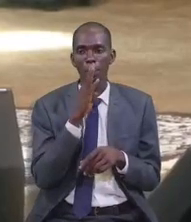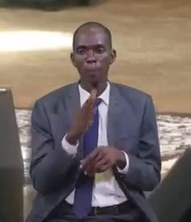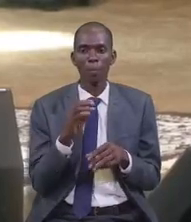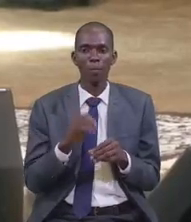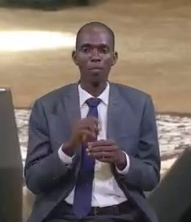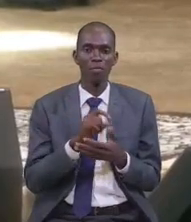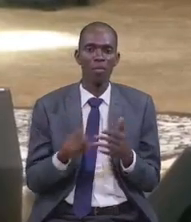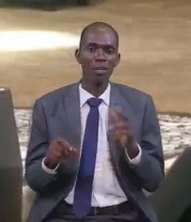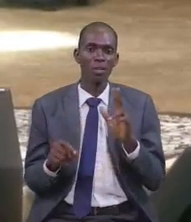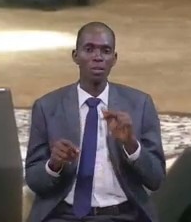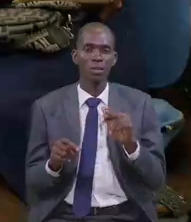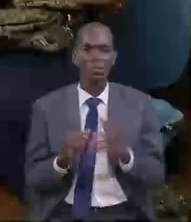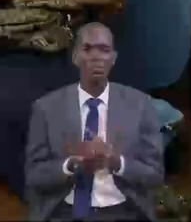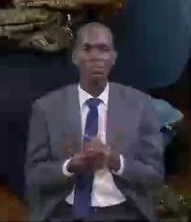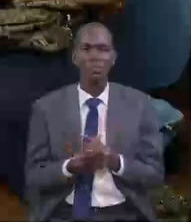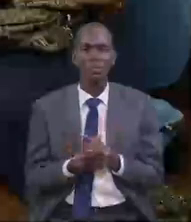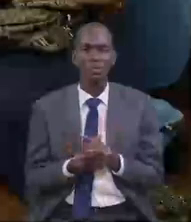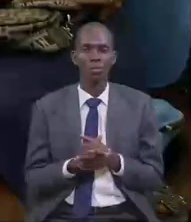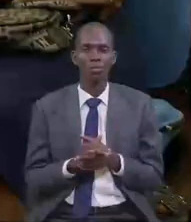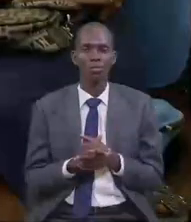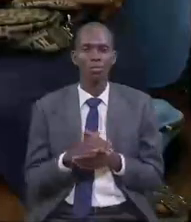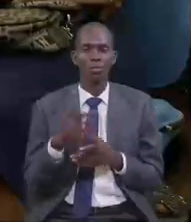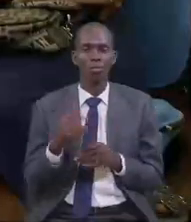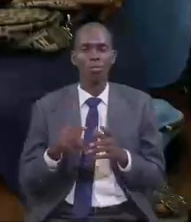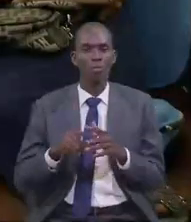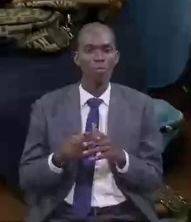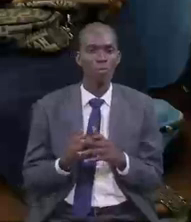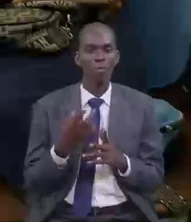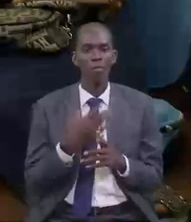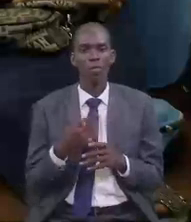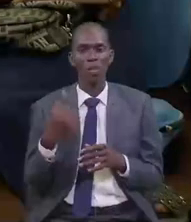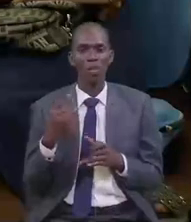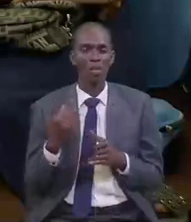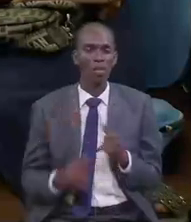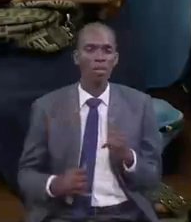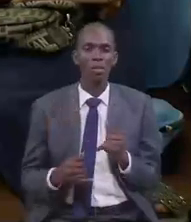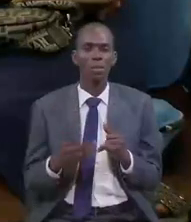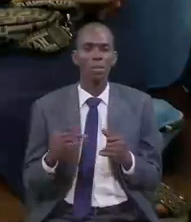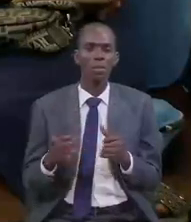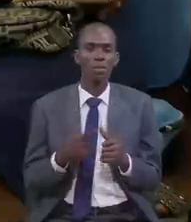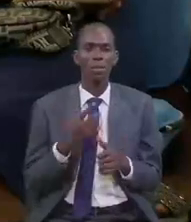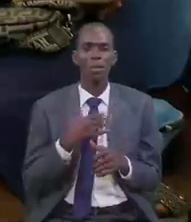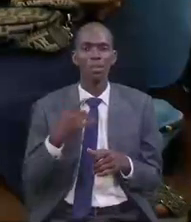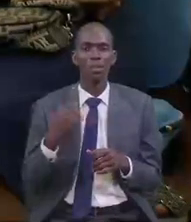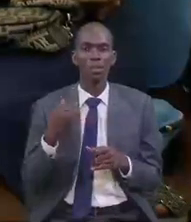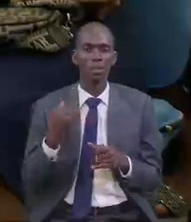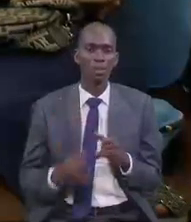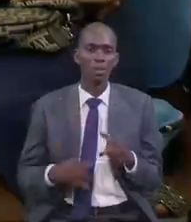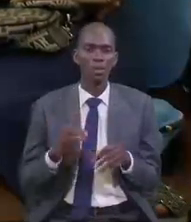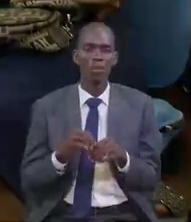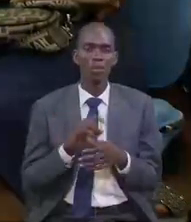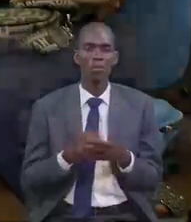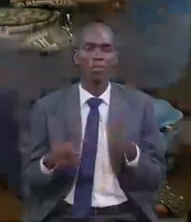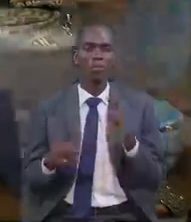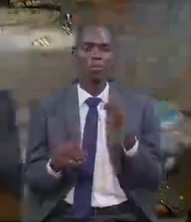verset 13 dit, « Je suis l'alpha et l'oméga, le premier et le dernier, le commencement et la fin. » Verset 14,